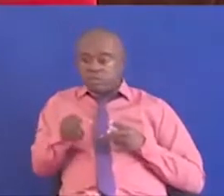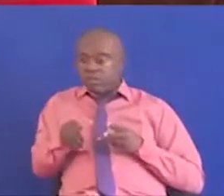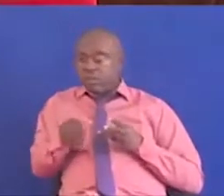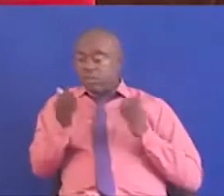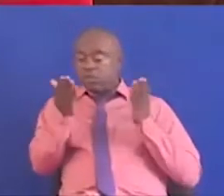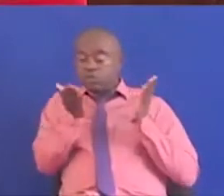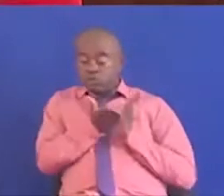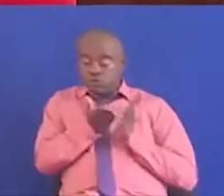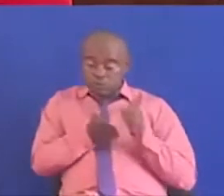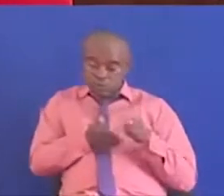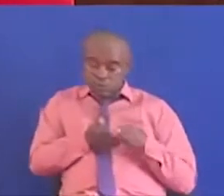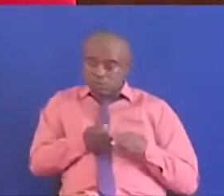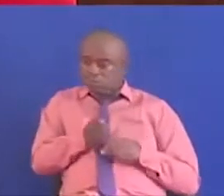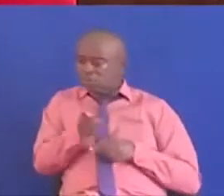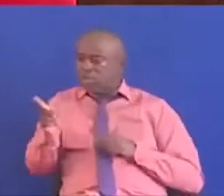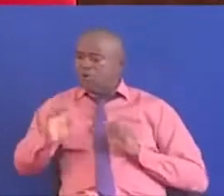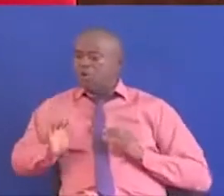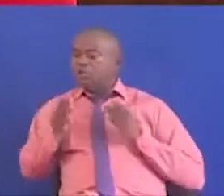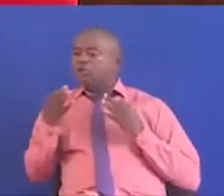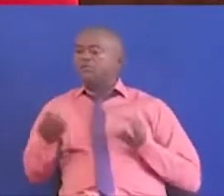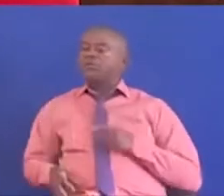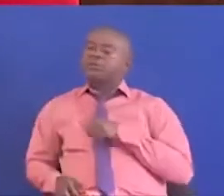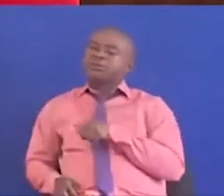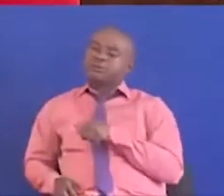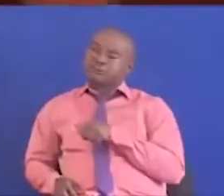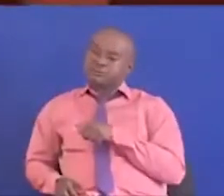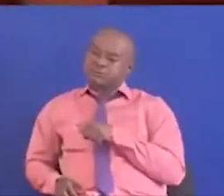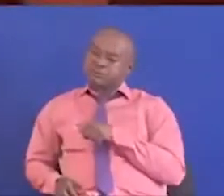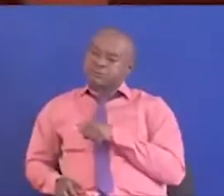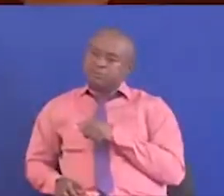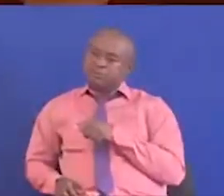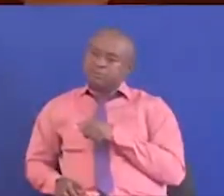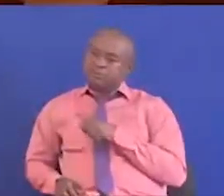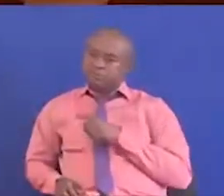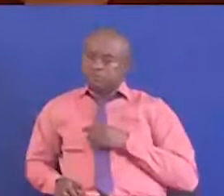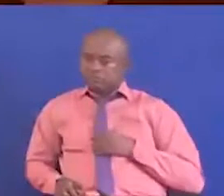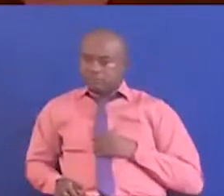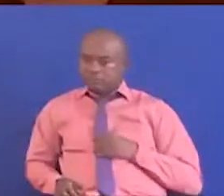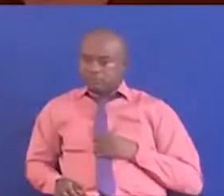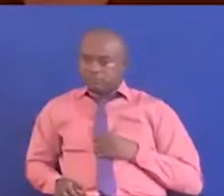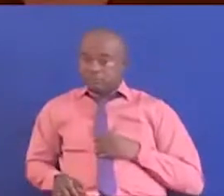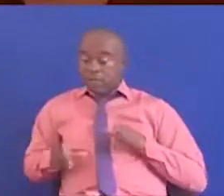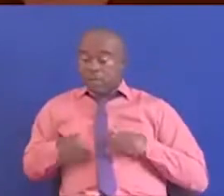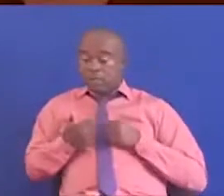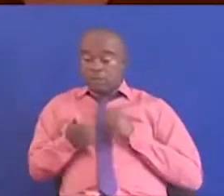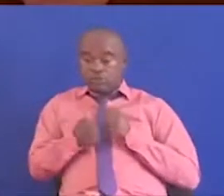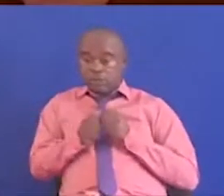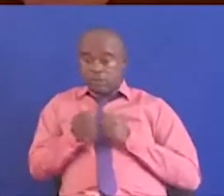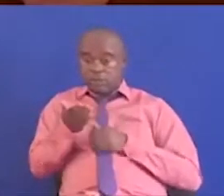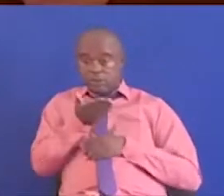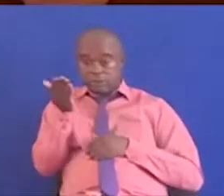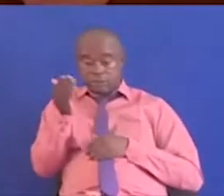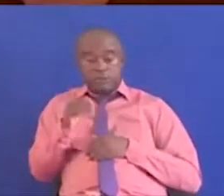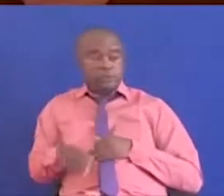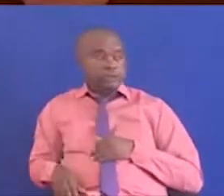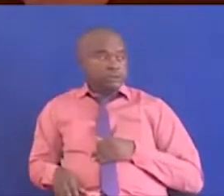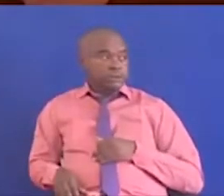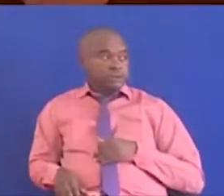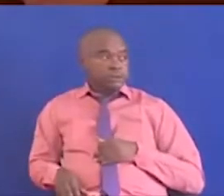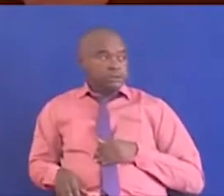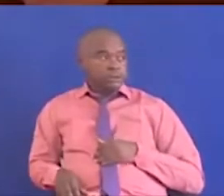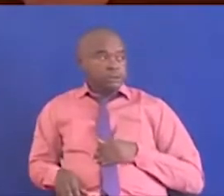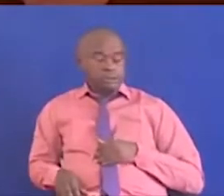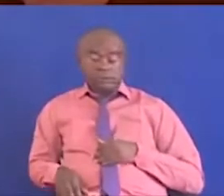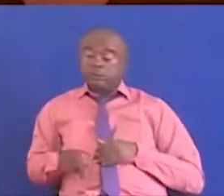shule, je, wale wananchi watakuwa sehemu ya Watanzania? Lakini swala lingine, kwenye zoezi